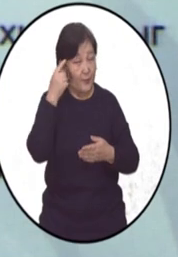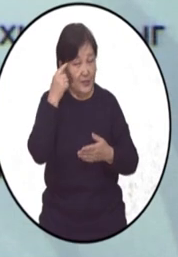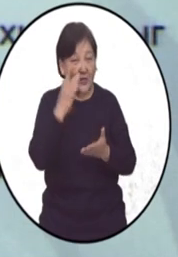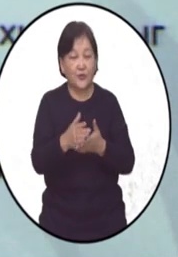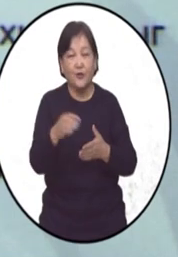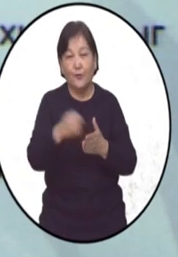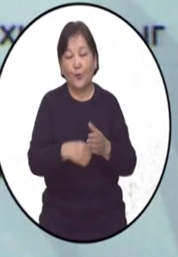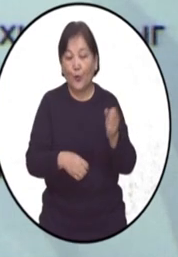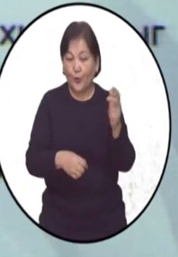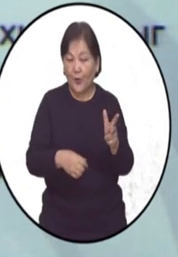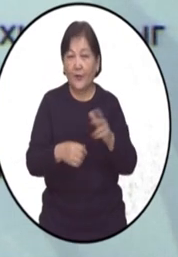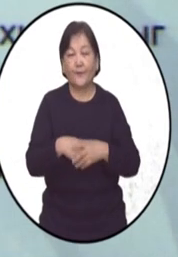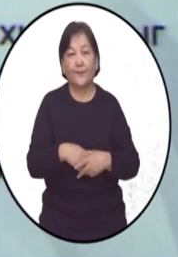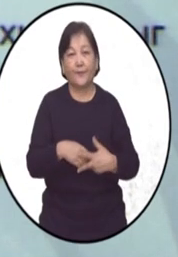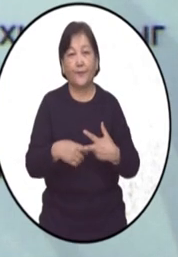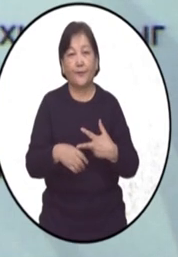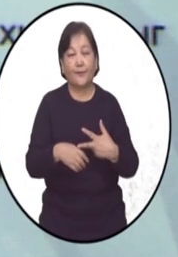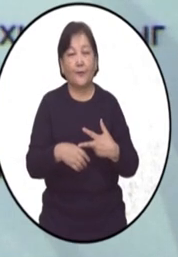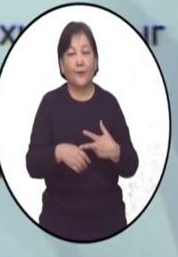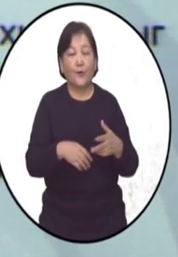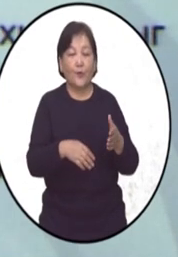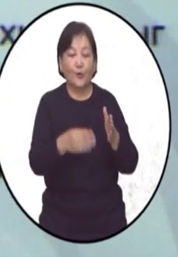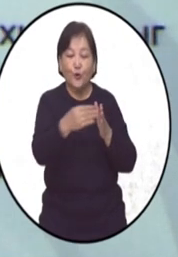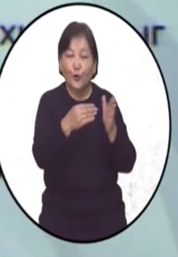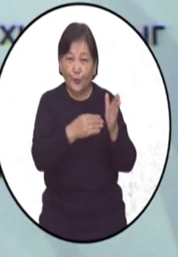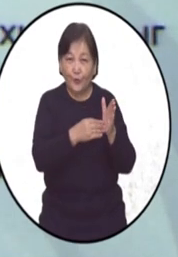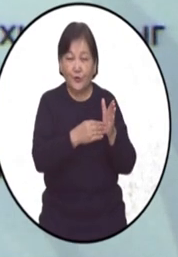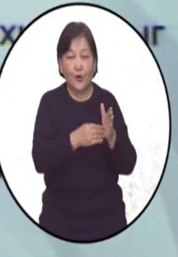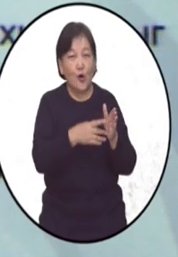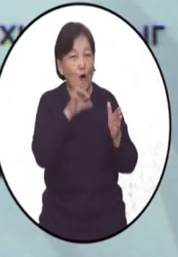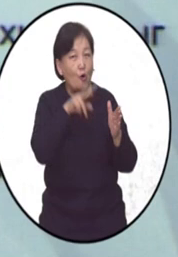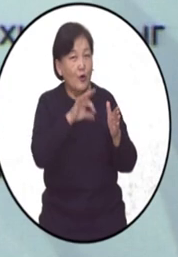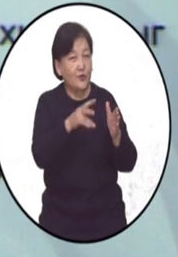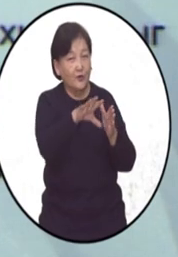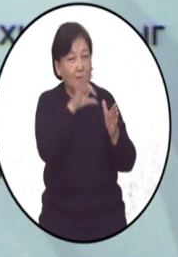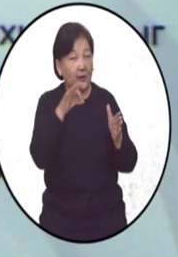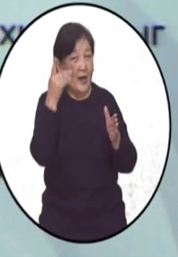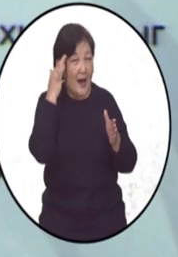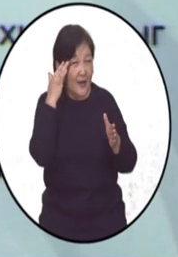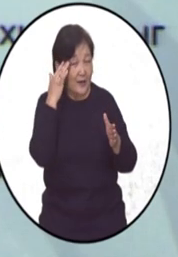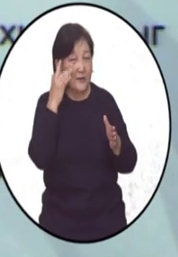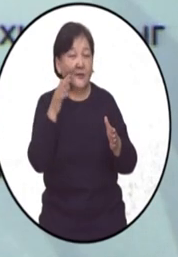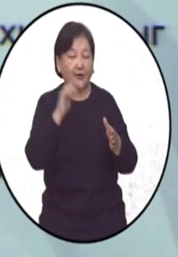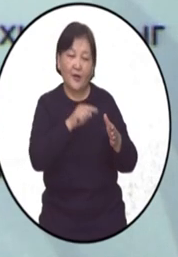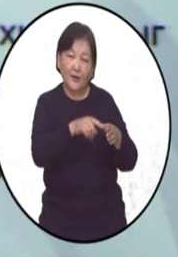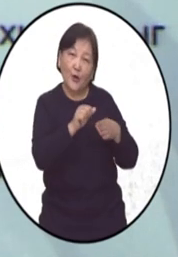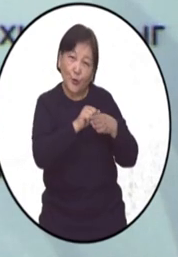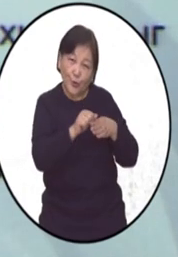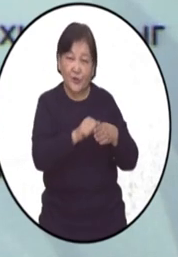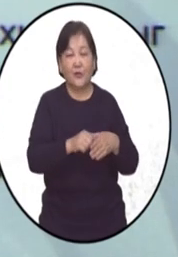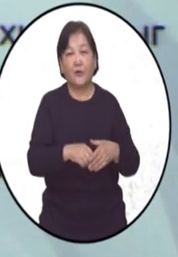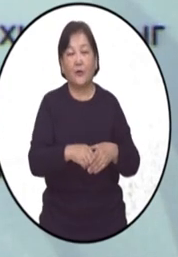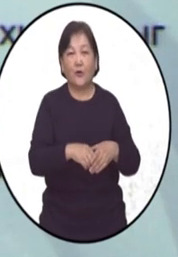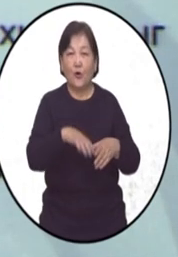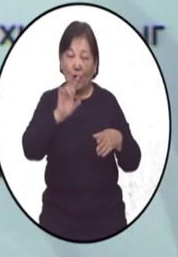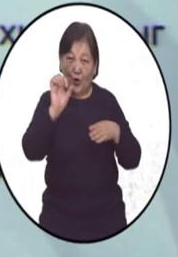За, гуравдугаарт нь бодлогын бодлолтыг төлөвлөх олсон арга санааг тодорхой жишээн дээр турших. За,